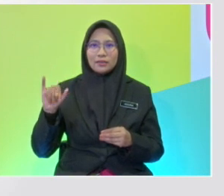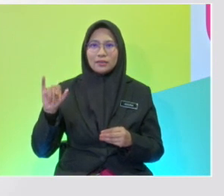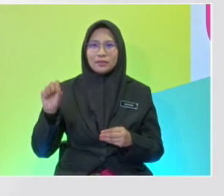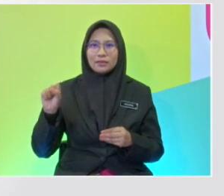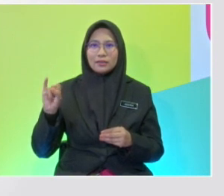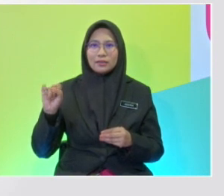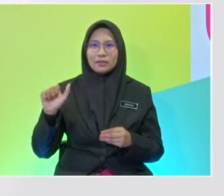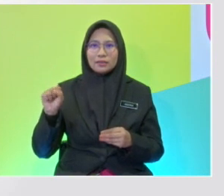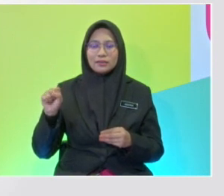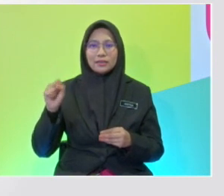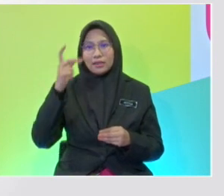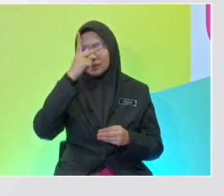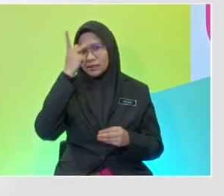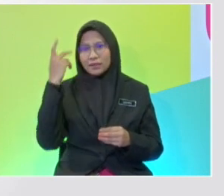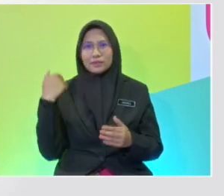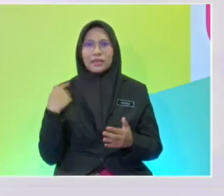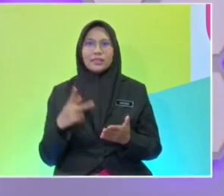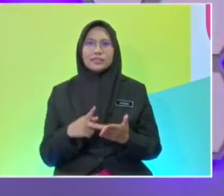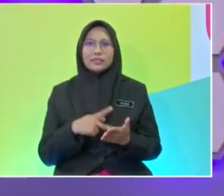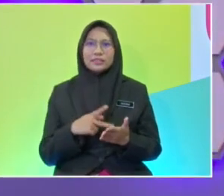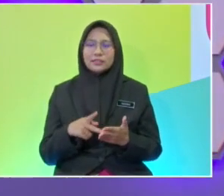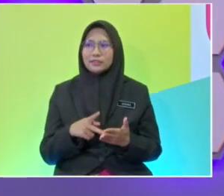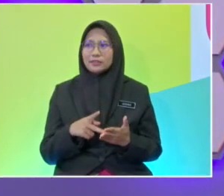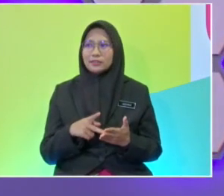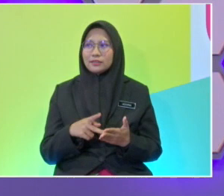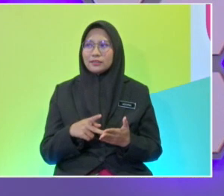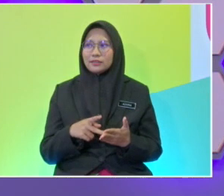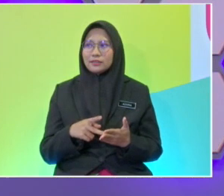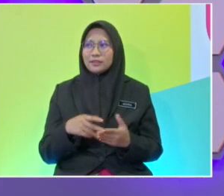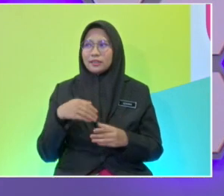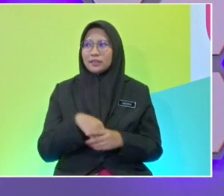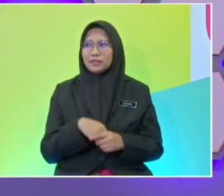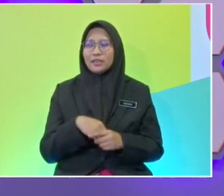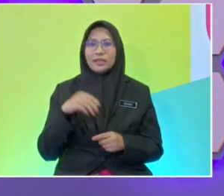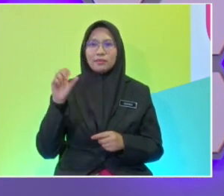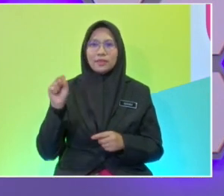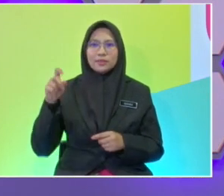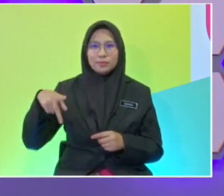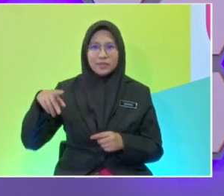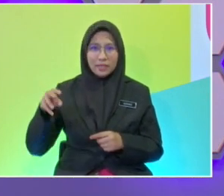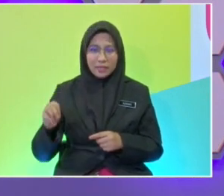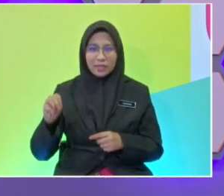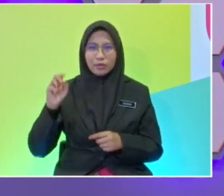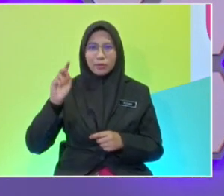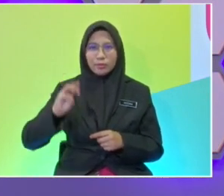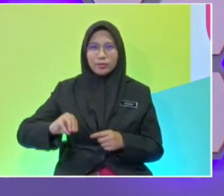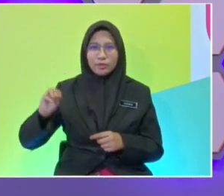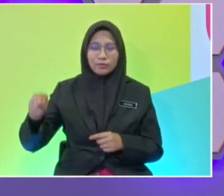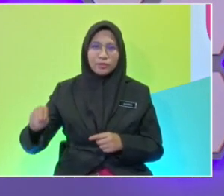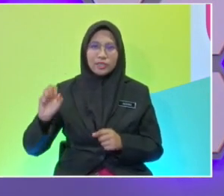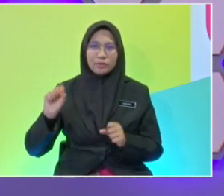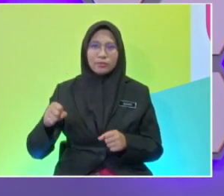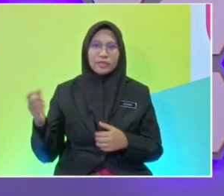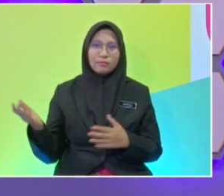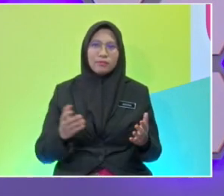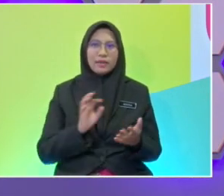Oke dalam pemesanan SPN murid-murid dibenakkan membawa kakulele jadi murid-murid jangan lupa bawa